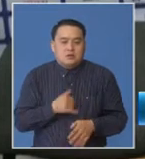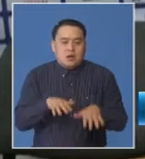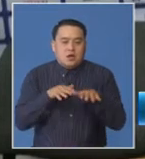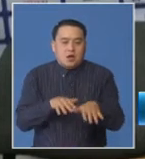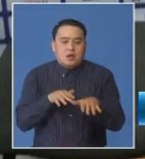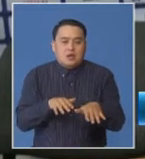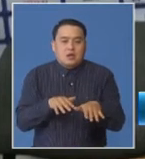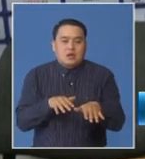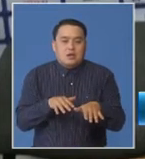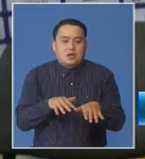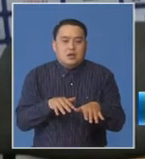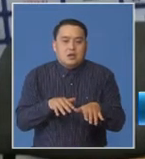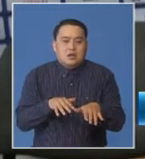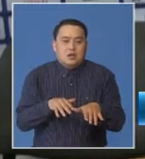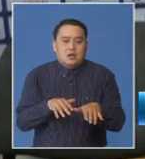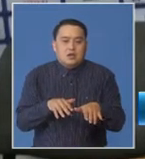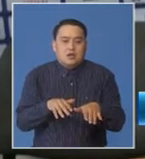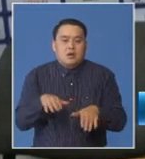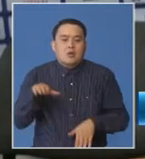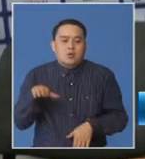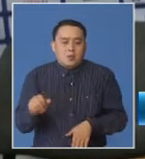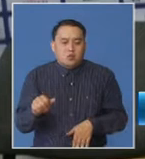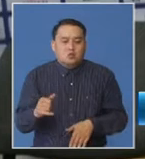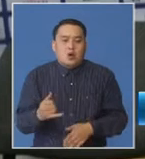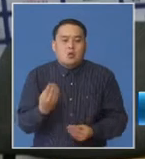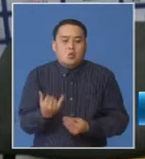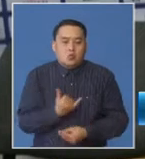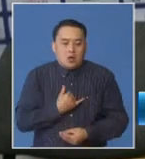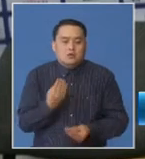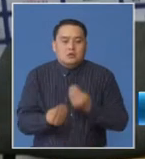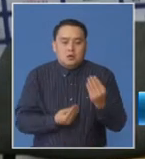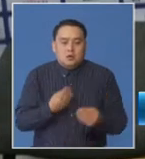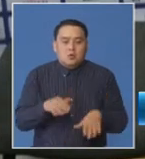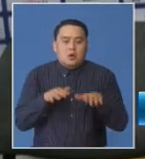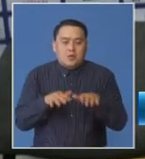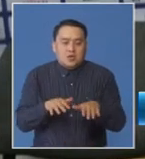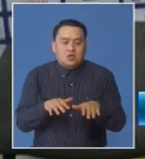Значит, то, что пропускал игру у нас нападающий